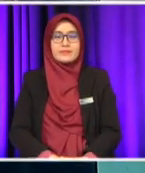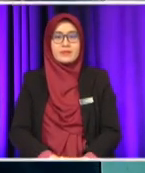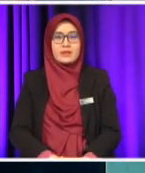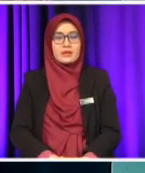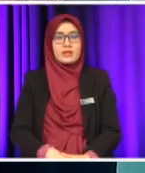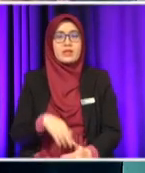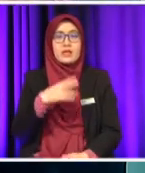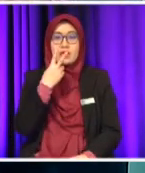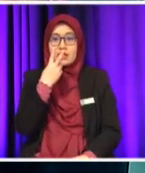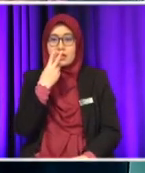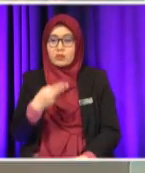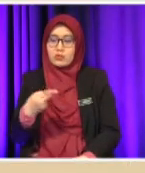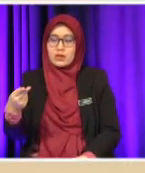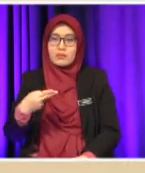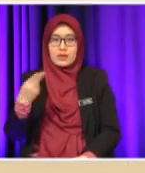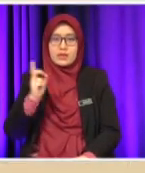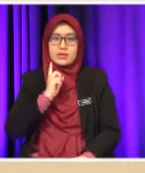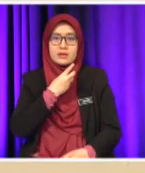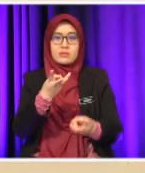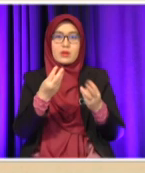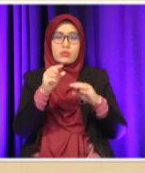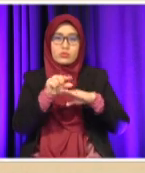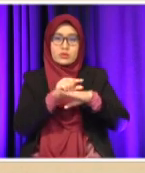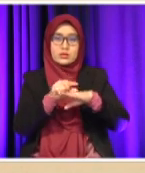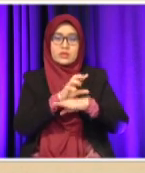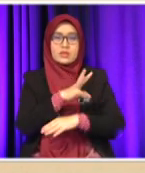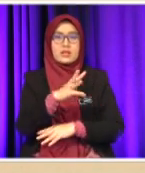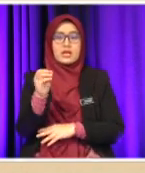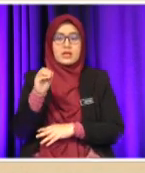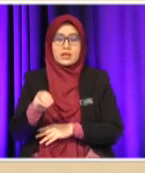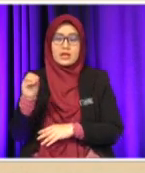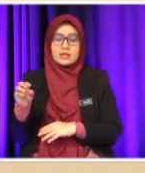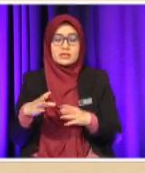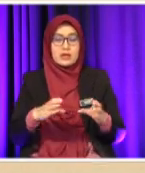kemudian Nah kita ada penanaman ya macam-macam